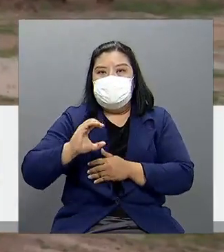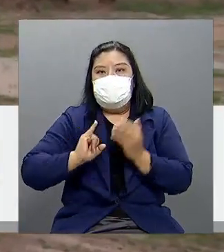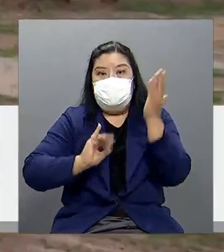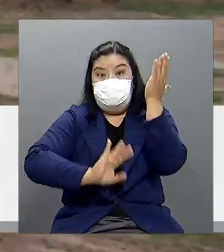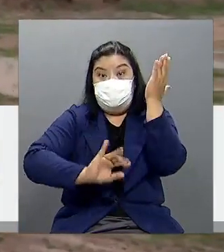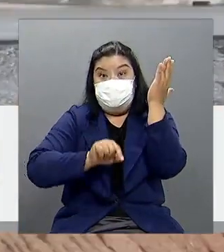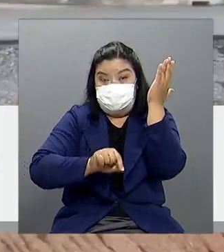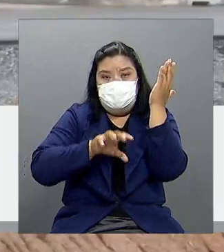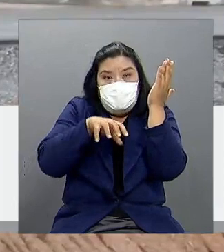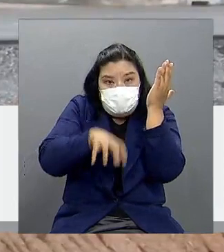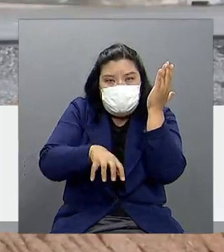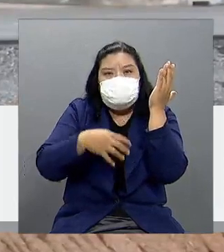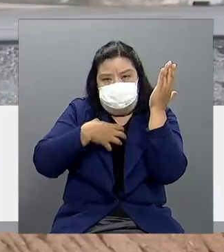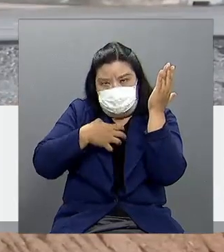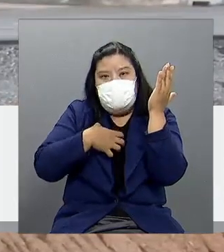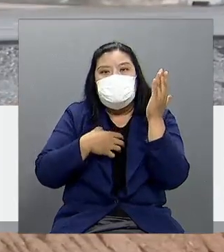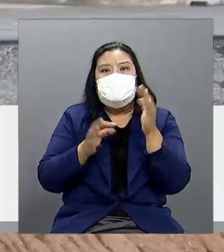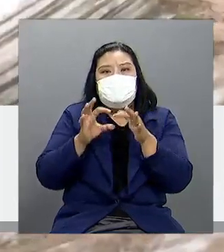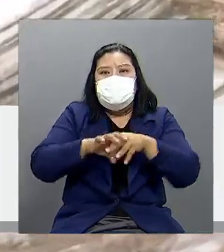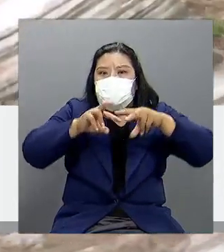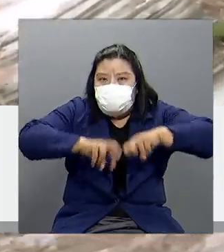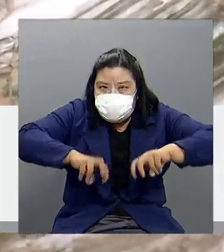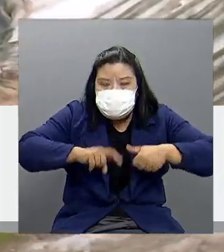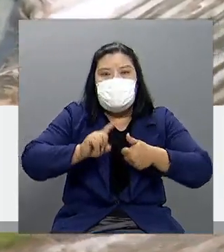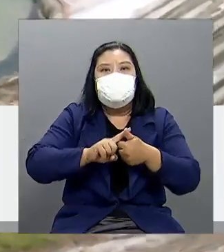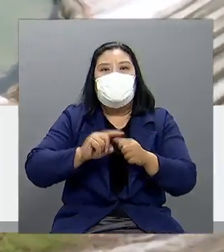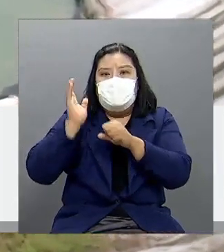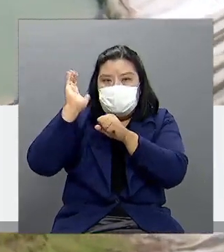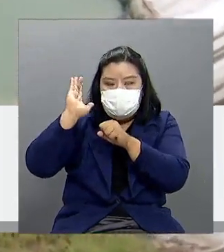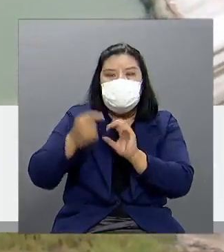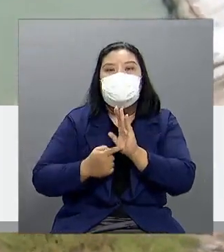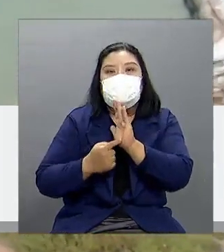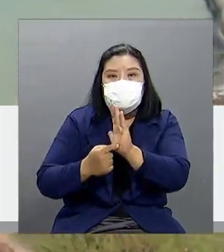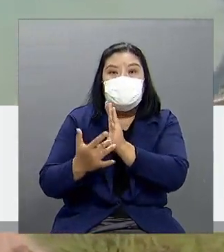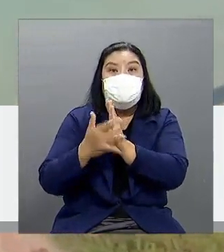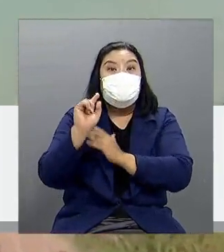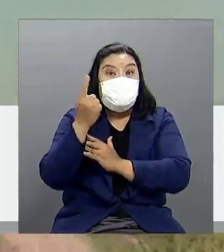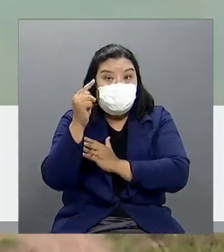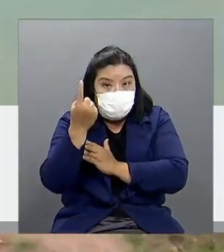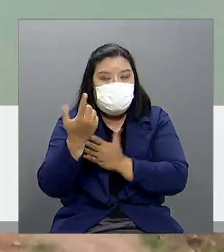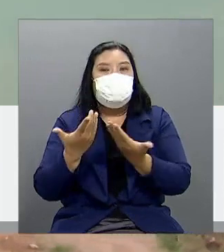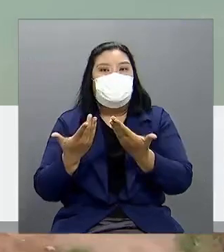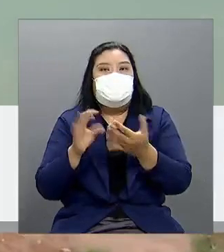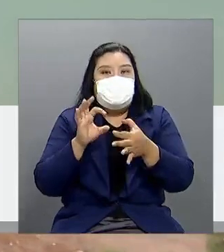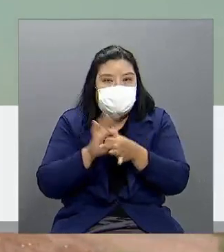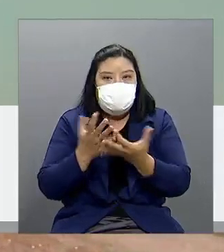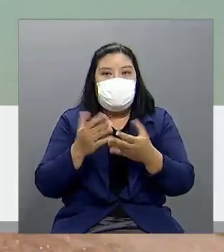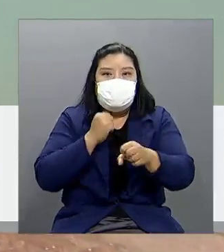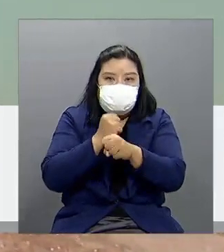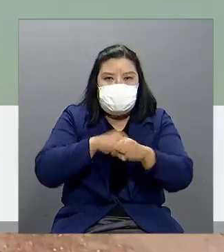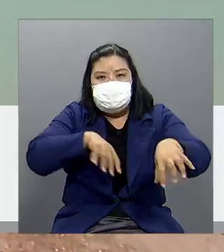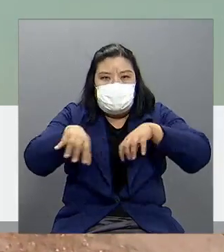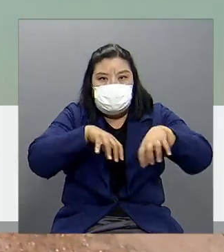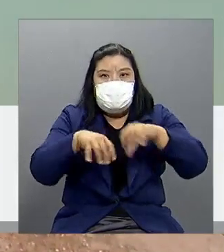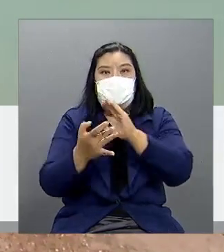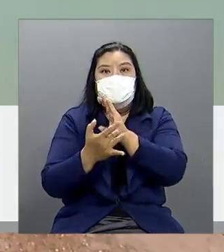รับการขยายผลงานวิจัยการทดสอบการสาธิตเทคโนโลยีรวมถึงการปรับหรือว่าแปลงเทคโนโลยีขั้นสูงจากต่างประเท